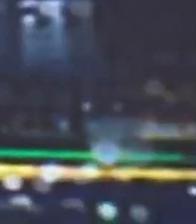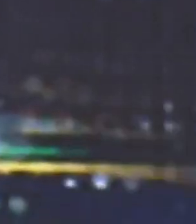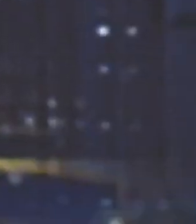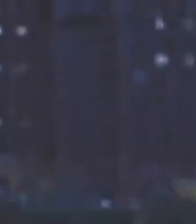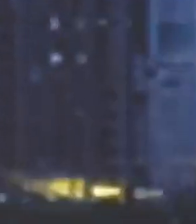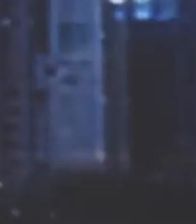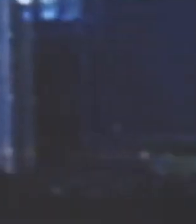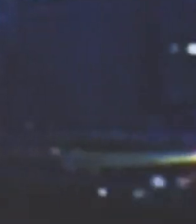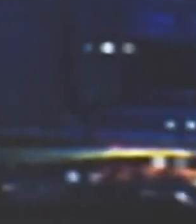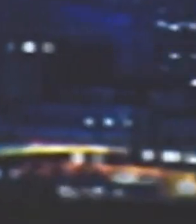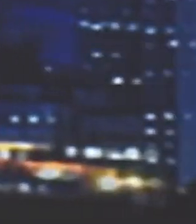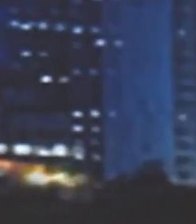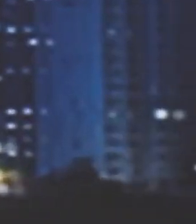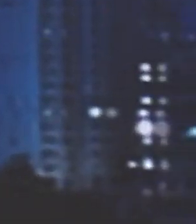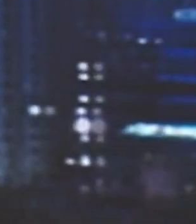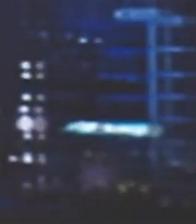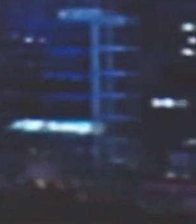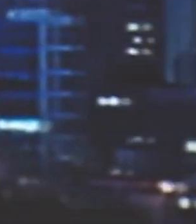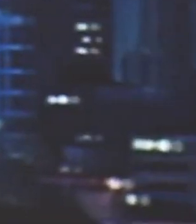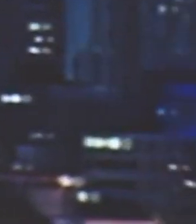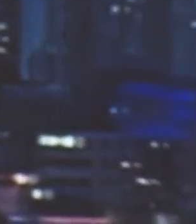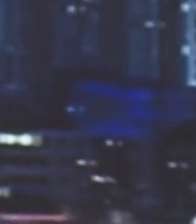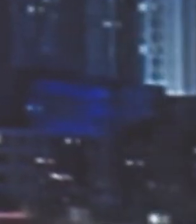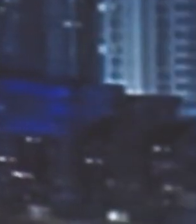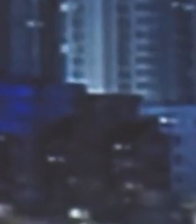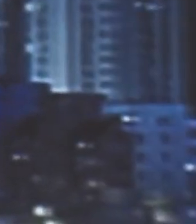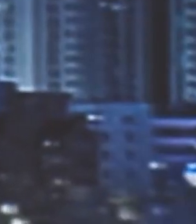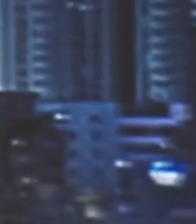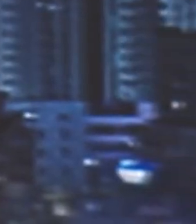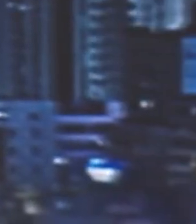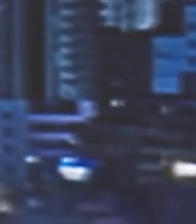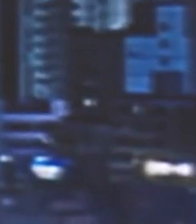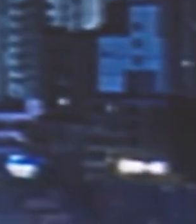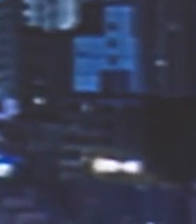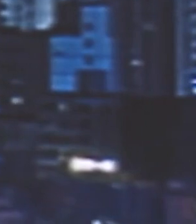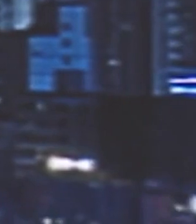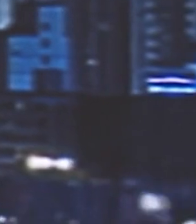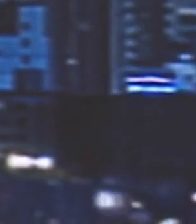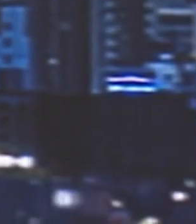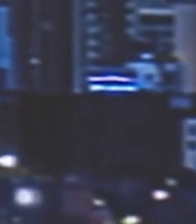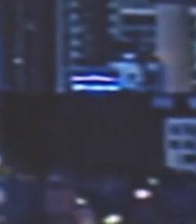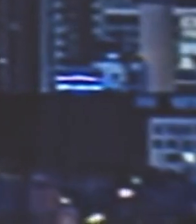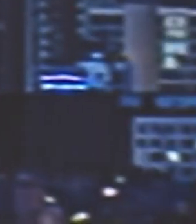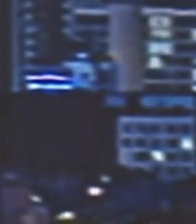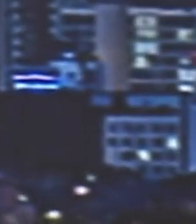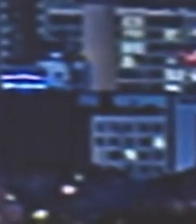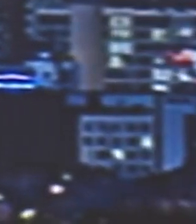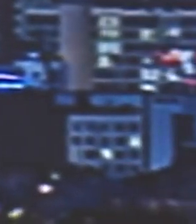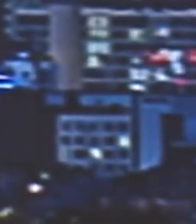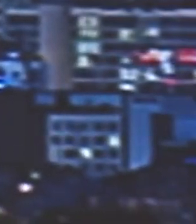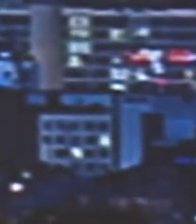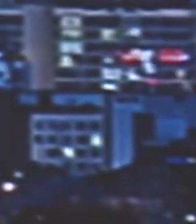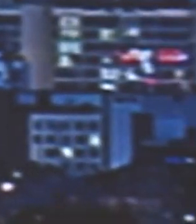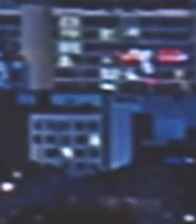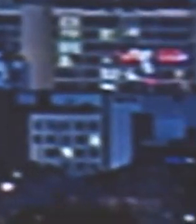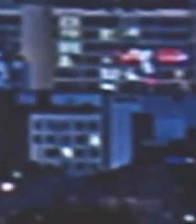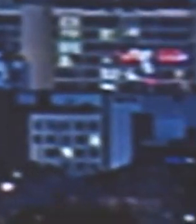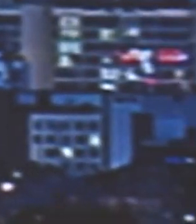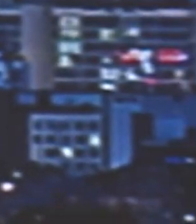이입니다 jtbc 뉴스를 시청해 주신 여러분 고맙습니다 저희는 저녁 6시 50분 뉴스룸에서 뵙겠습니다